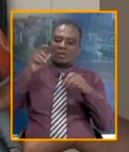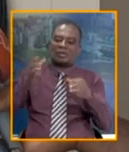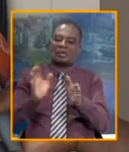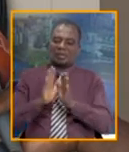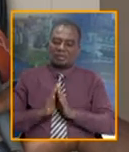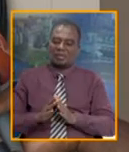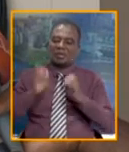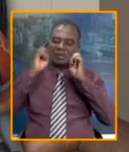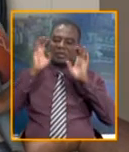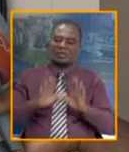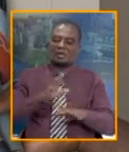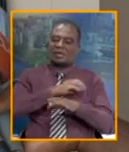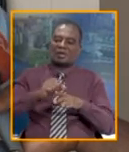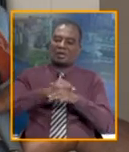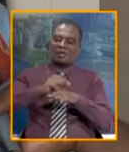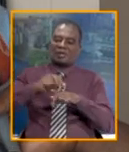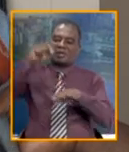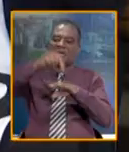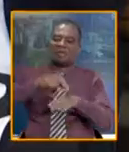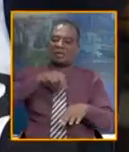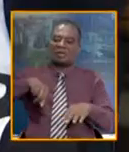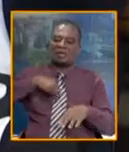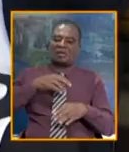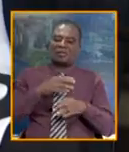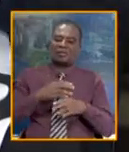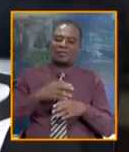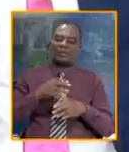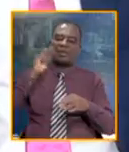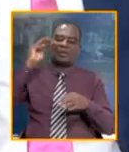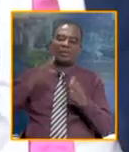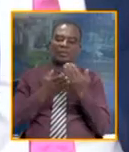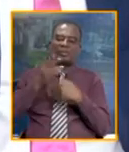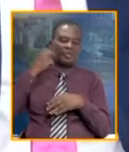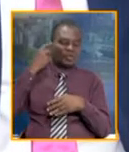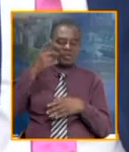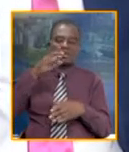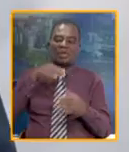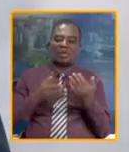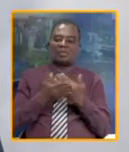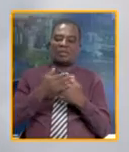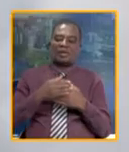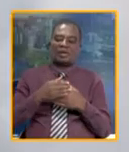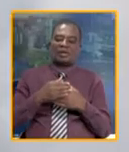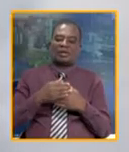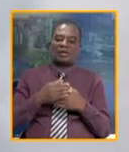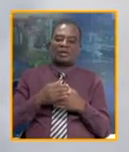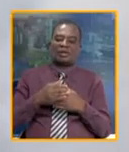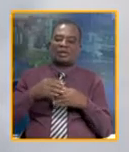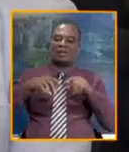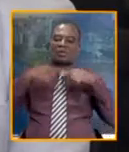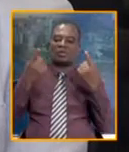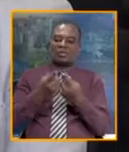de la formation. Et c'est ce que nous avons partagé ici. Message bien perçu par la section JCI Abidjan Prestige qui